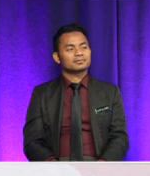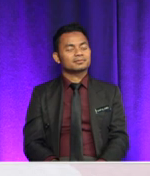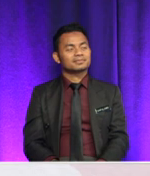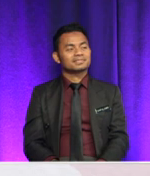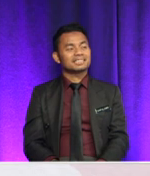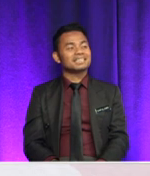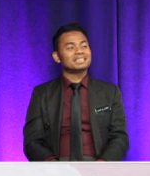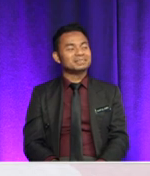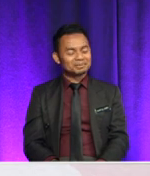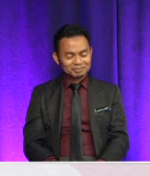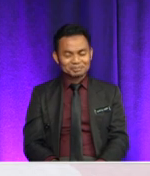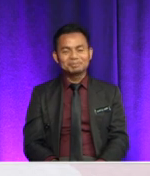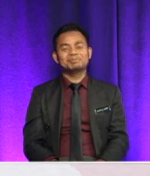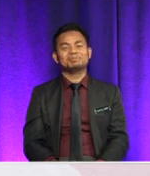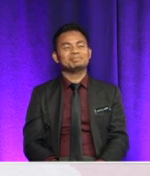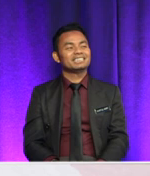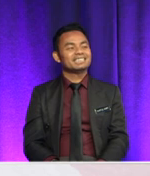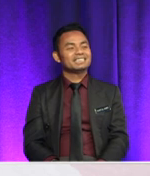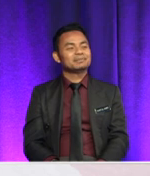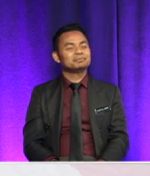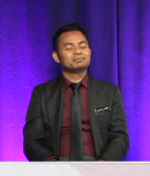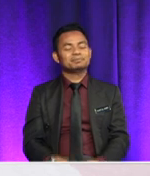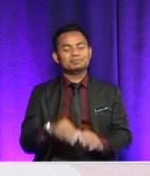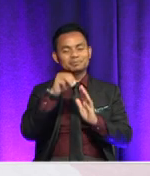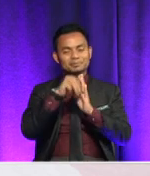menjual sayur-sayuran dan ayam